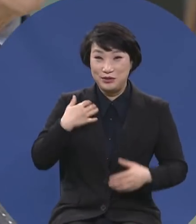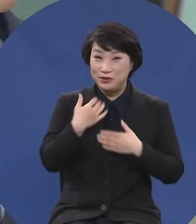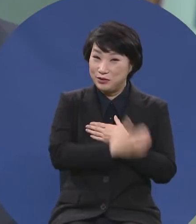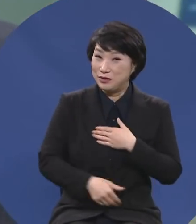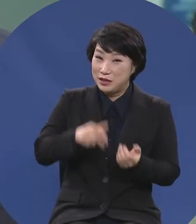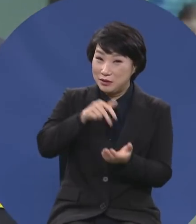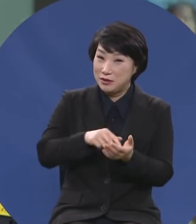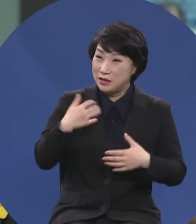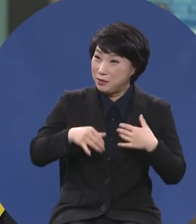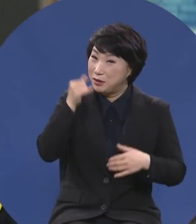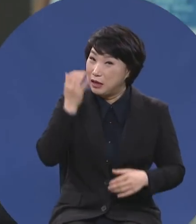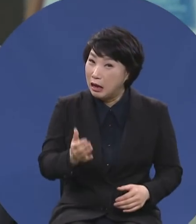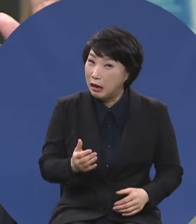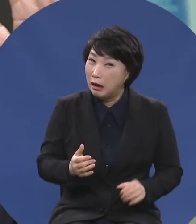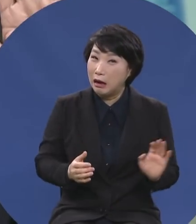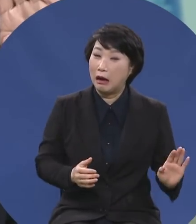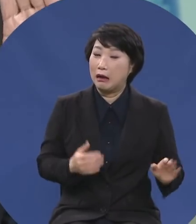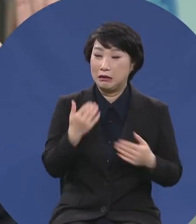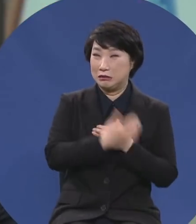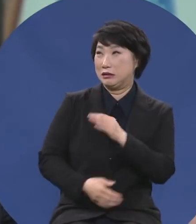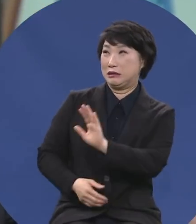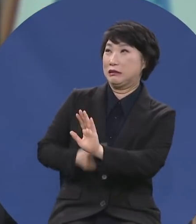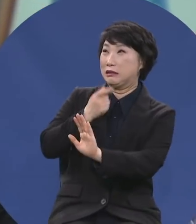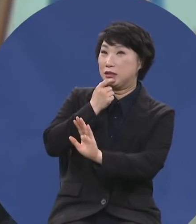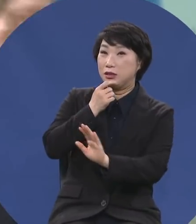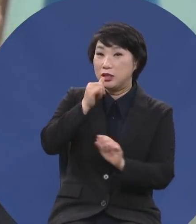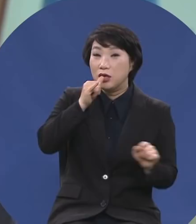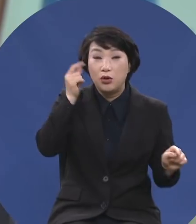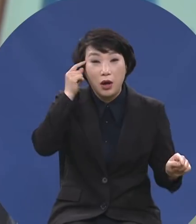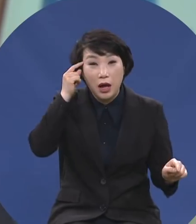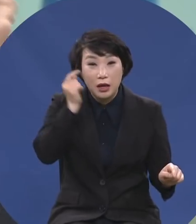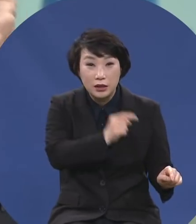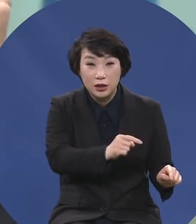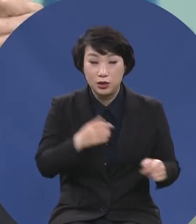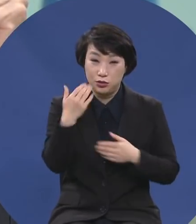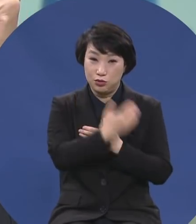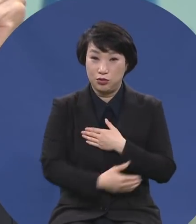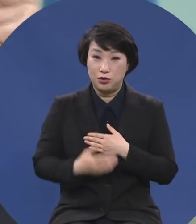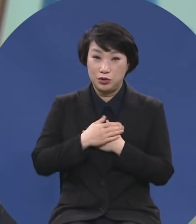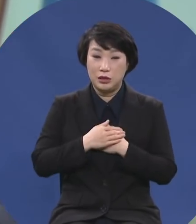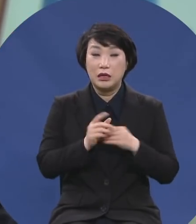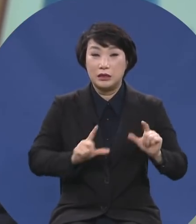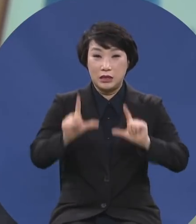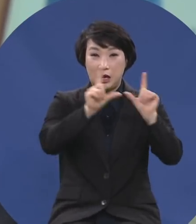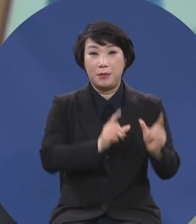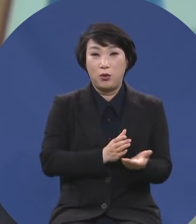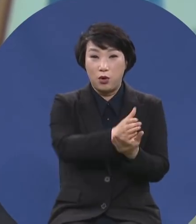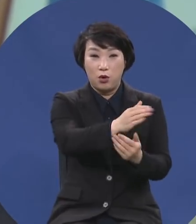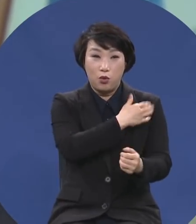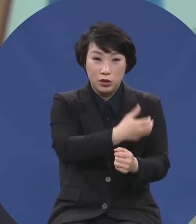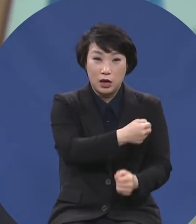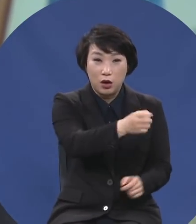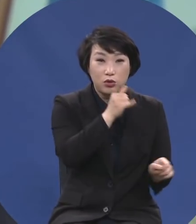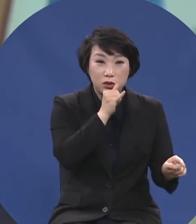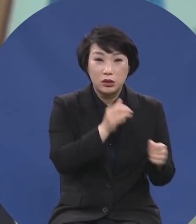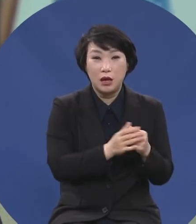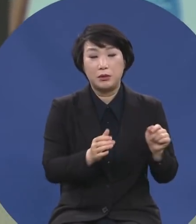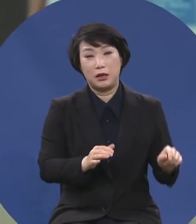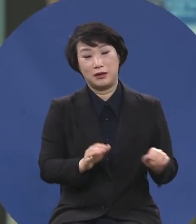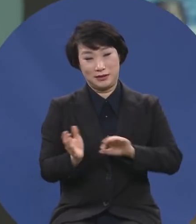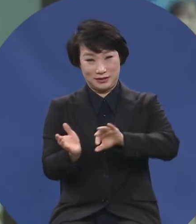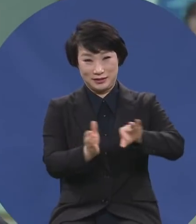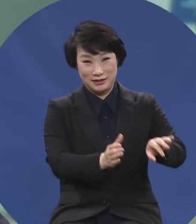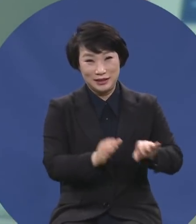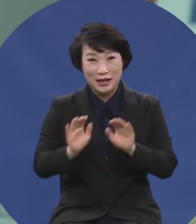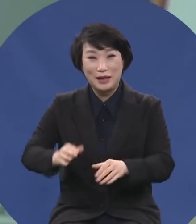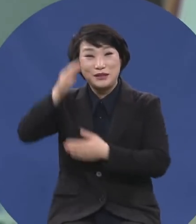있나? 여러분, 아직도 이 사람은 육신이 삶의 주권을 가지고 있기 때문에, 그러나